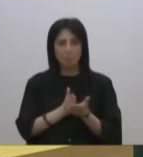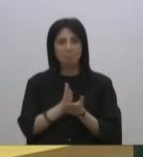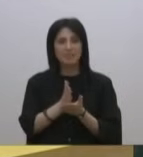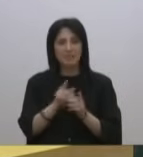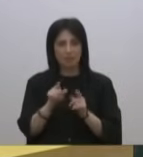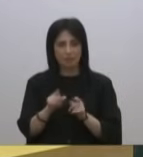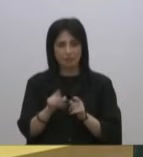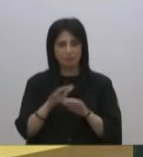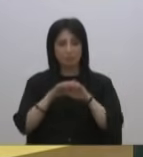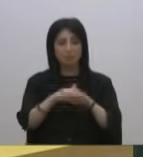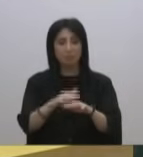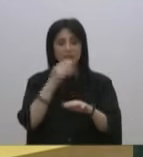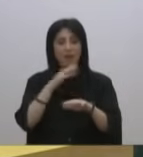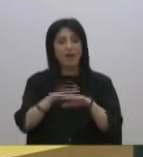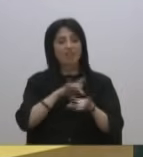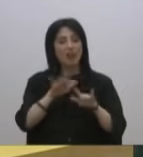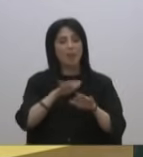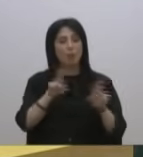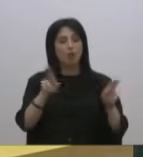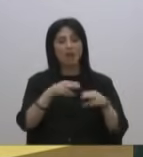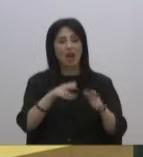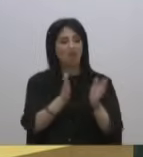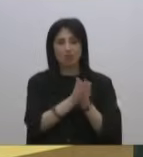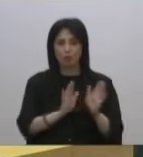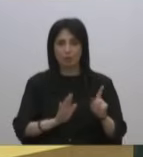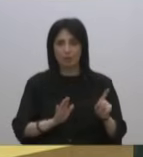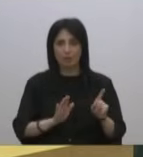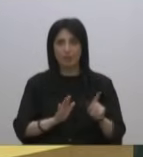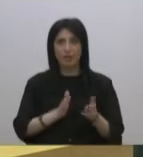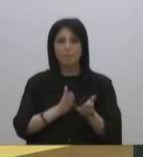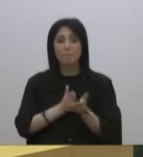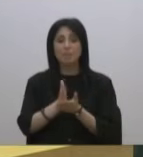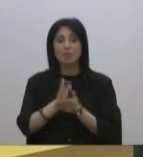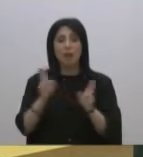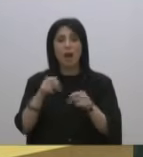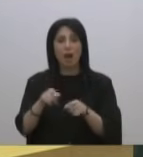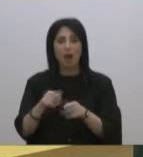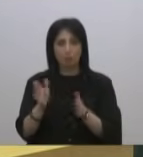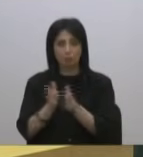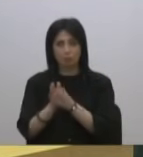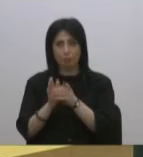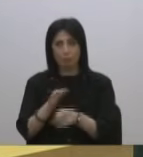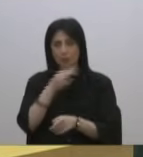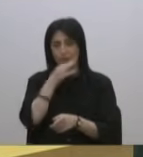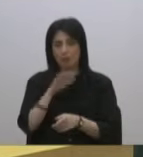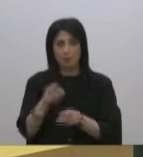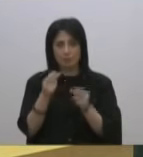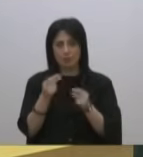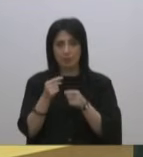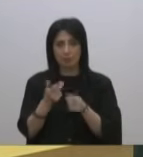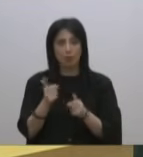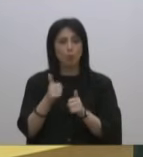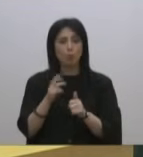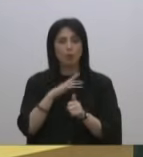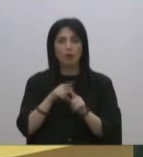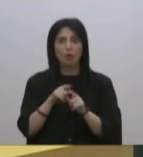მიზნობრიობა. ქველმოქმედებისთვის ანგარიშს არავის არ სთხოვენ, მიზნობრიობისთვის ანგარიშს სთხოვენ. ნებისმიერი თანხა, თუ როგორ